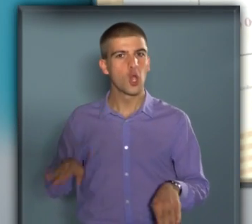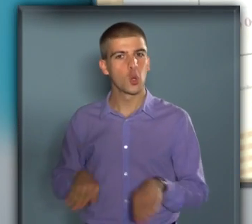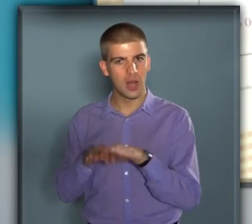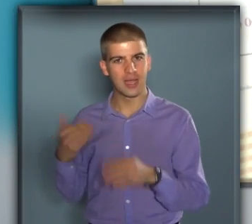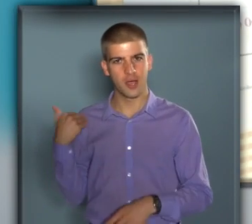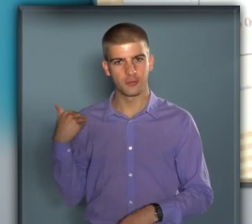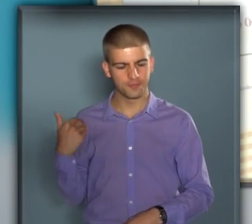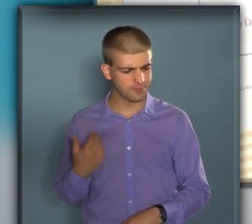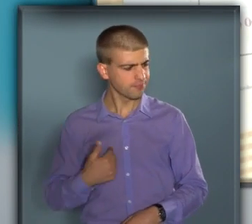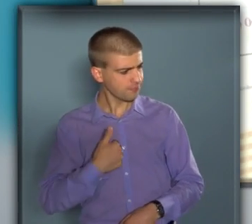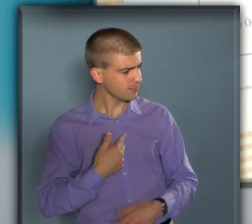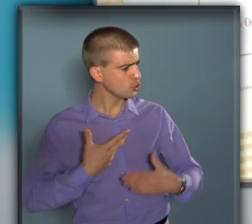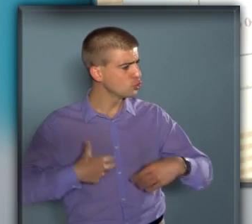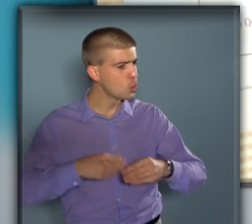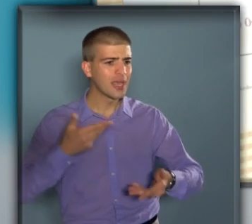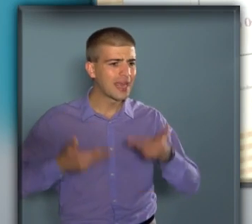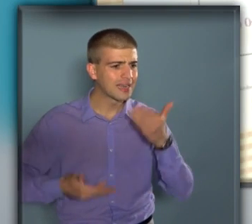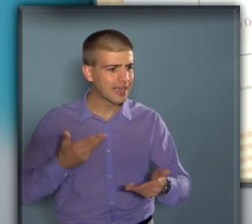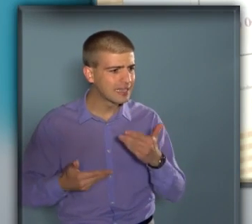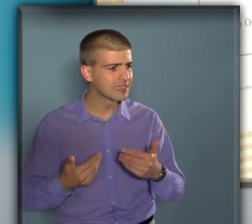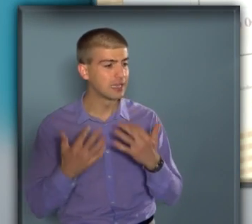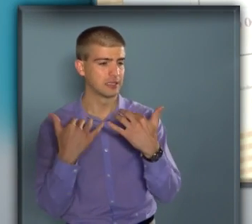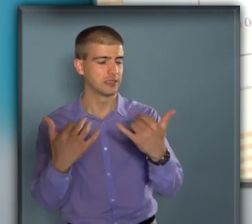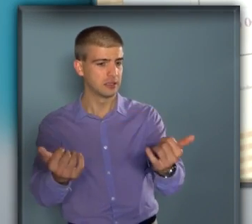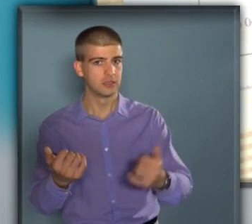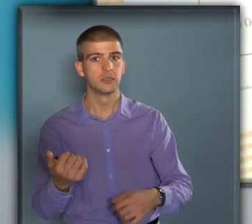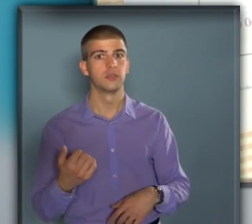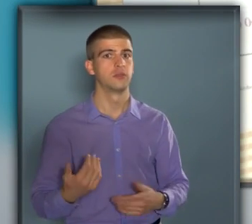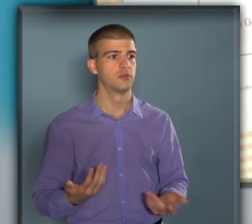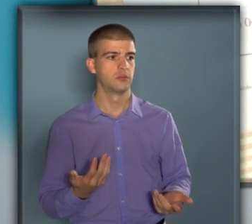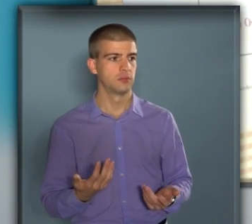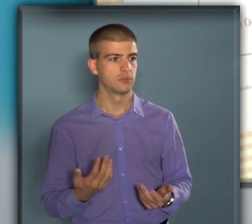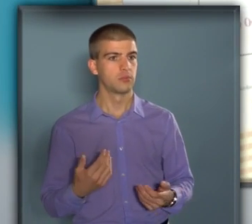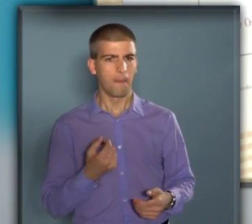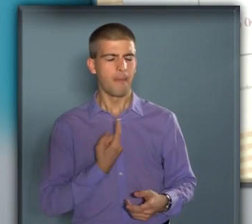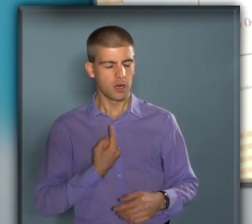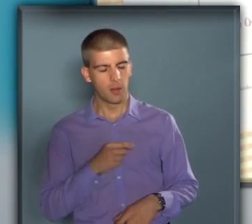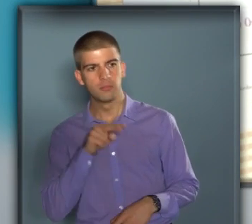hogy ülök a szülői értekezleten, és mit akar nekem mondani ez a pedagógus a gyerekemről?